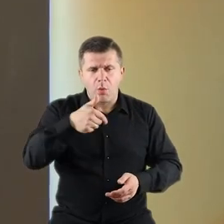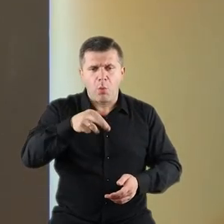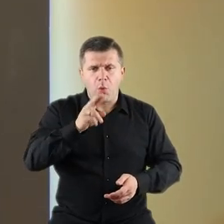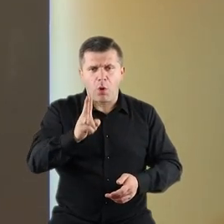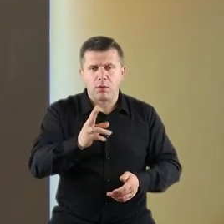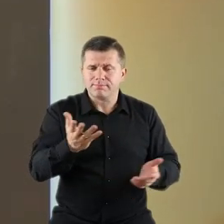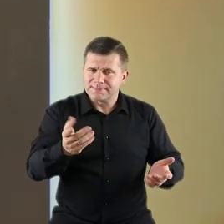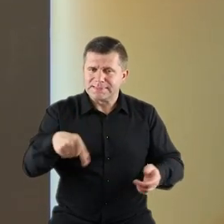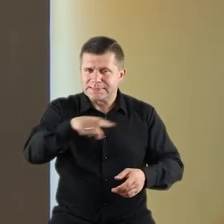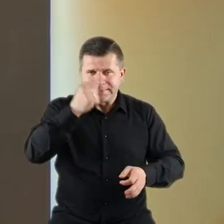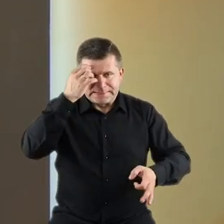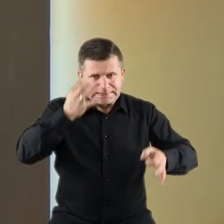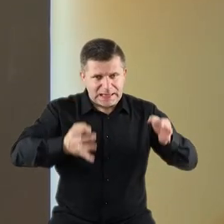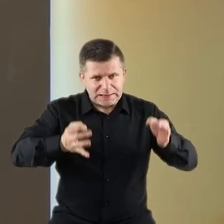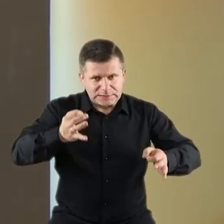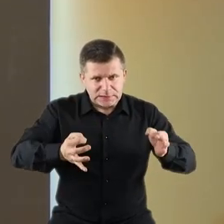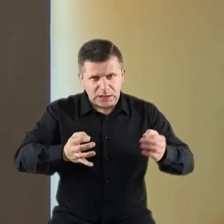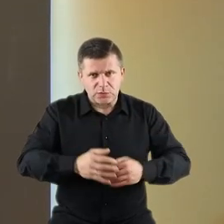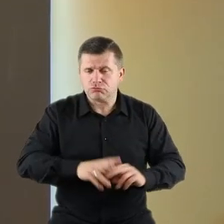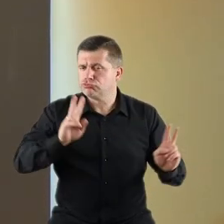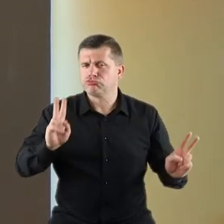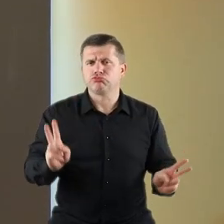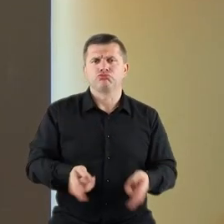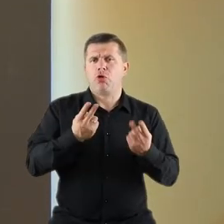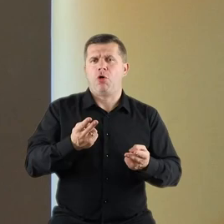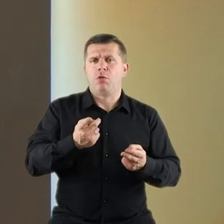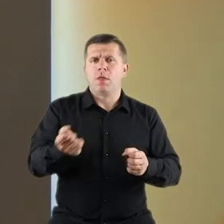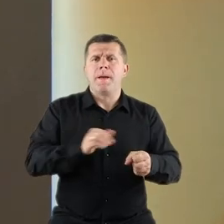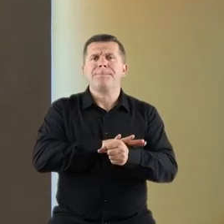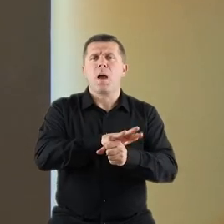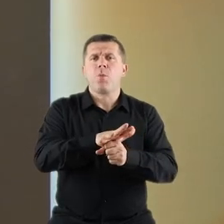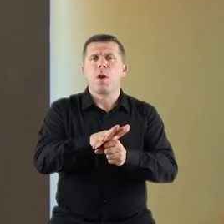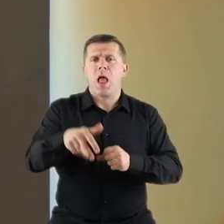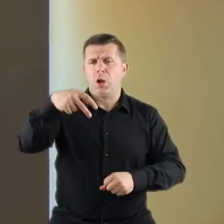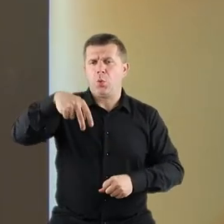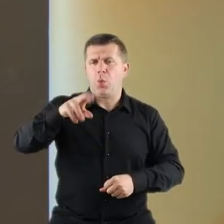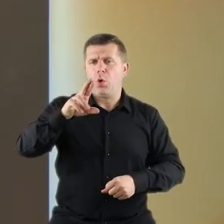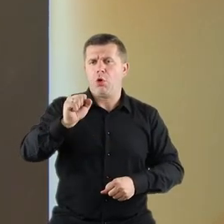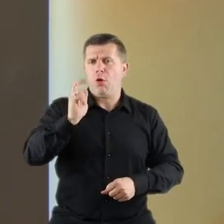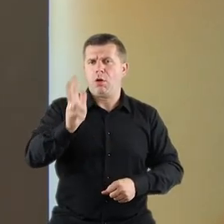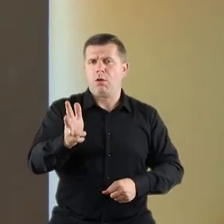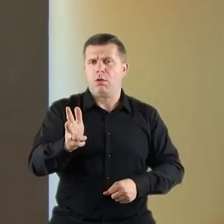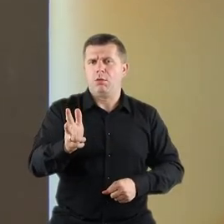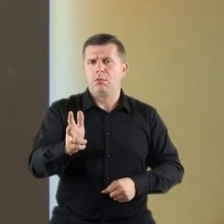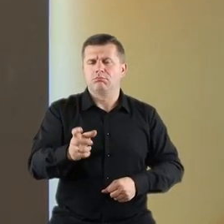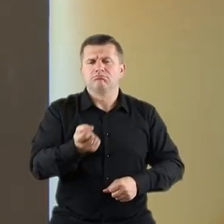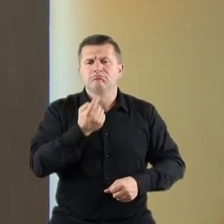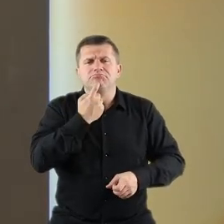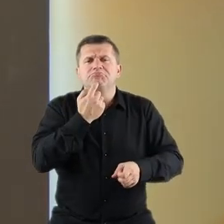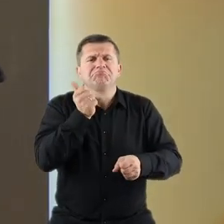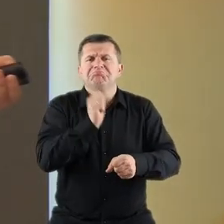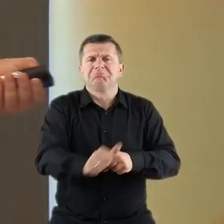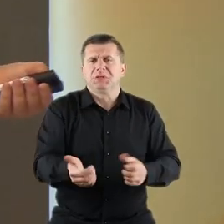zastanówmy się skąd ta popularność uroków i czym w ogóle urok